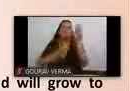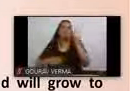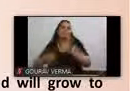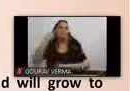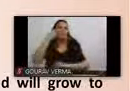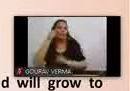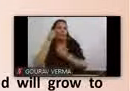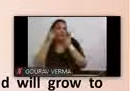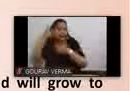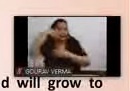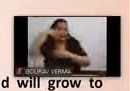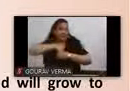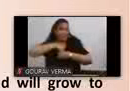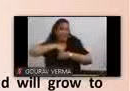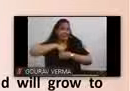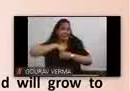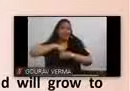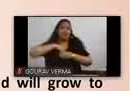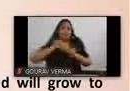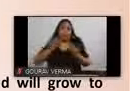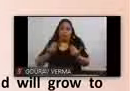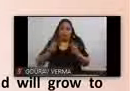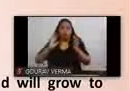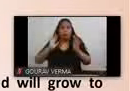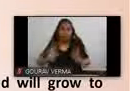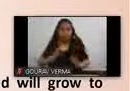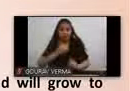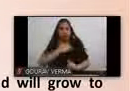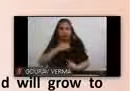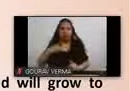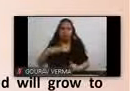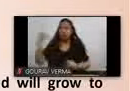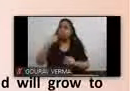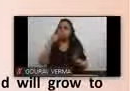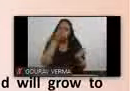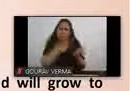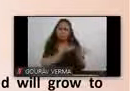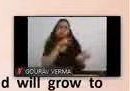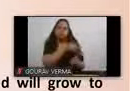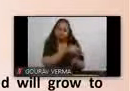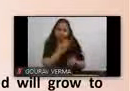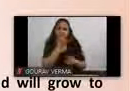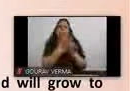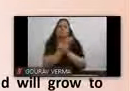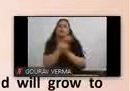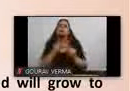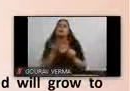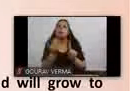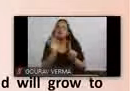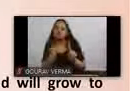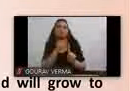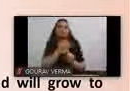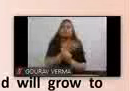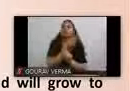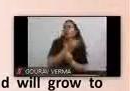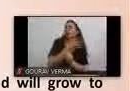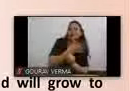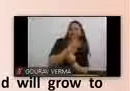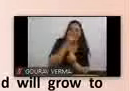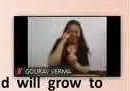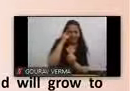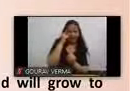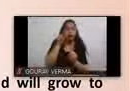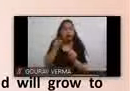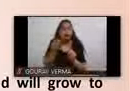अंदर है वो बाहर आए, वो ग्रो करे. ये नहीं पेरेंट्स को ये नहीं कह देना, हाँ हाँ